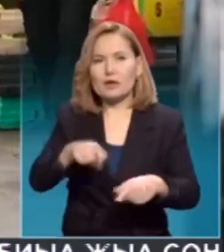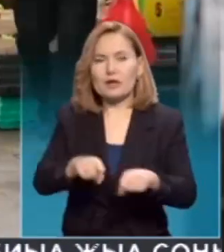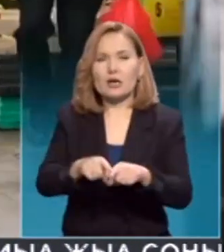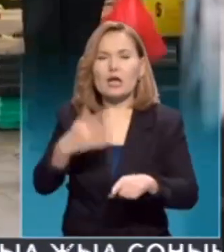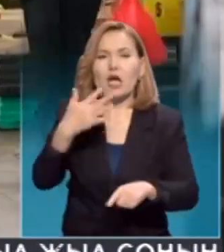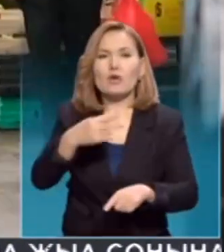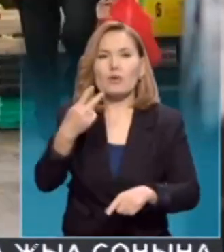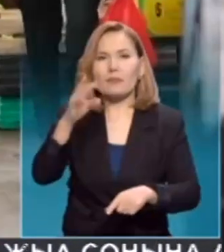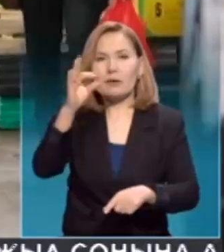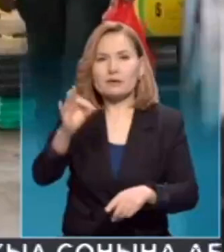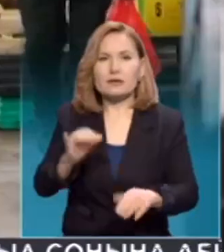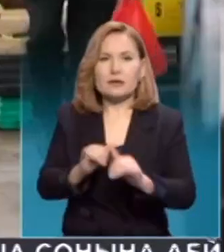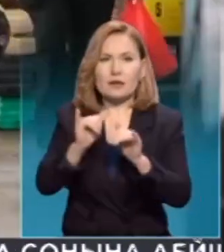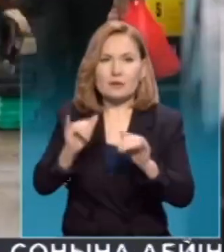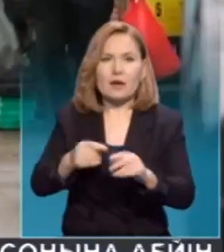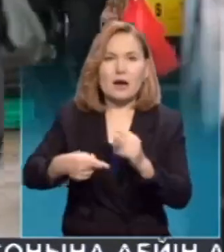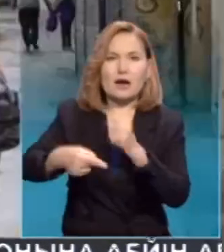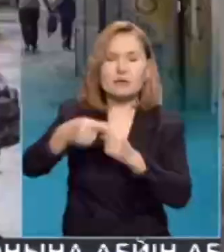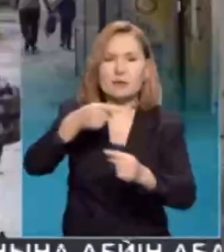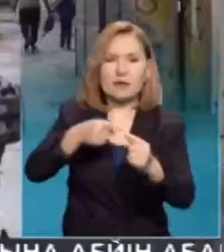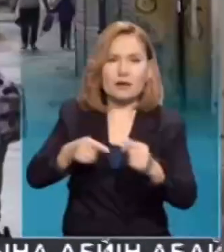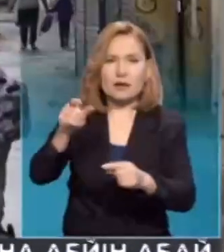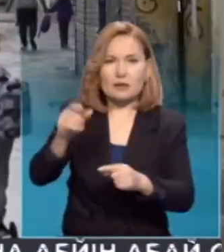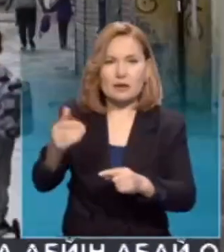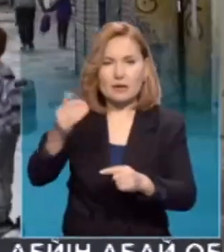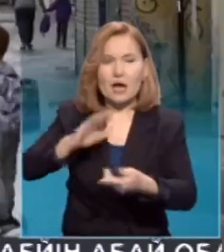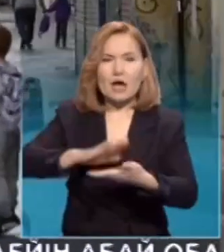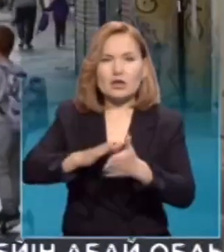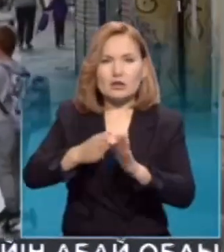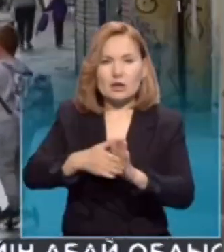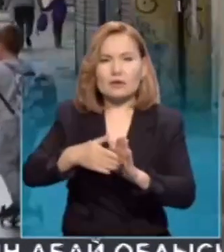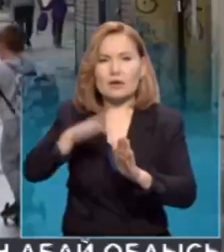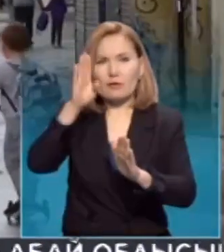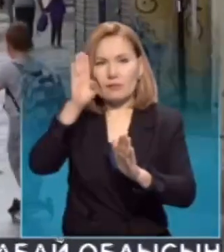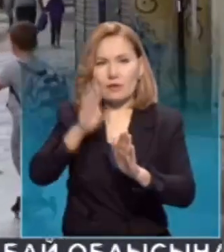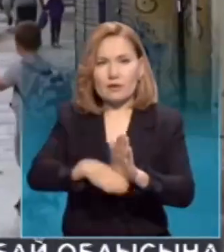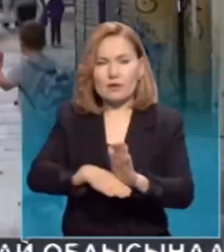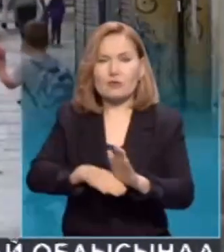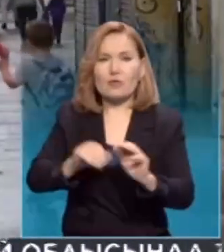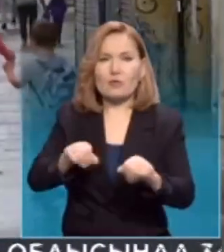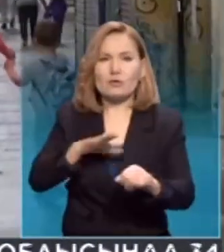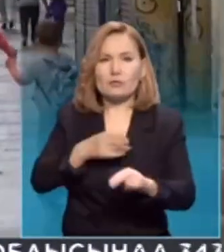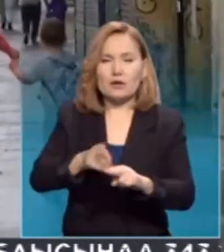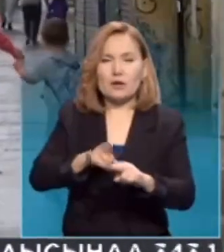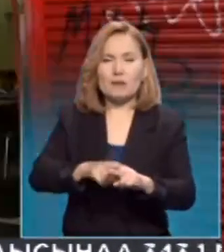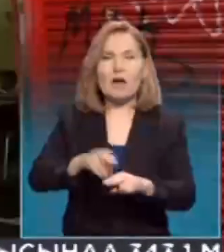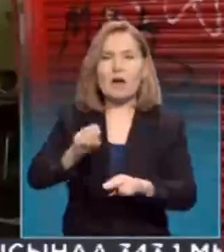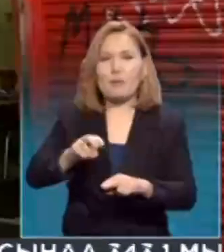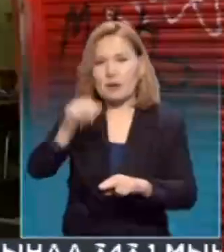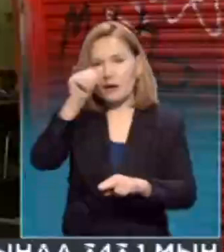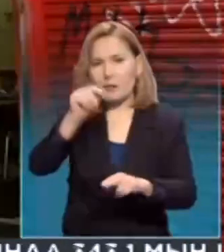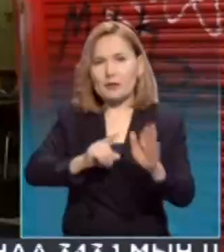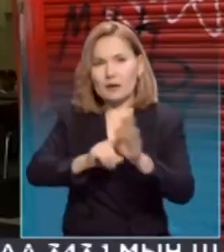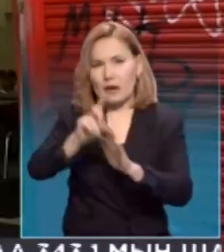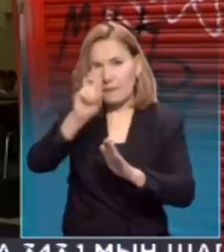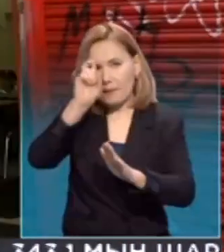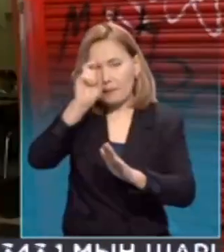салыстырғанда 52% өскен. Кәсіпкерлердің жағдайы алдағы айларда тіпті қиындауы мүмкін. Өйткені сәуірде